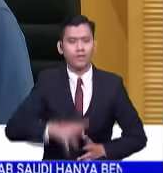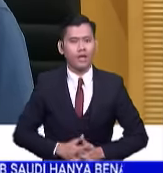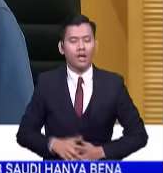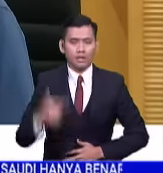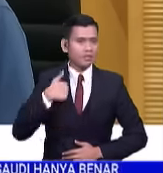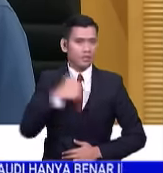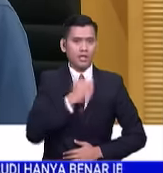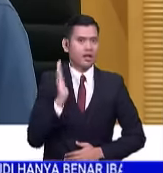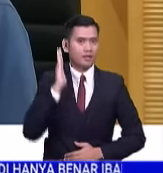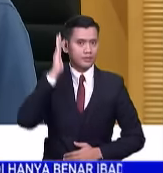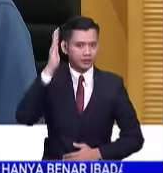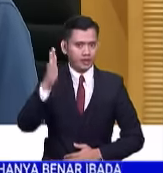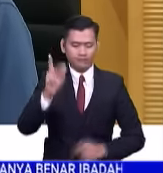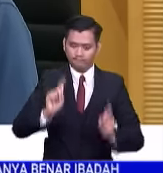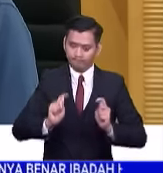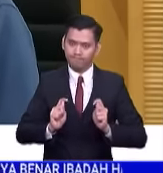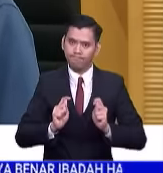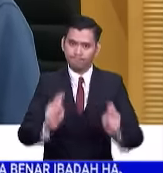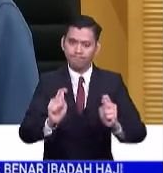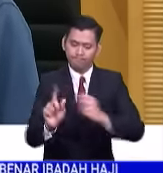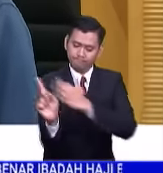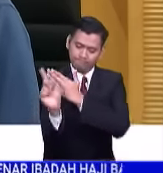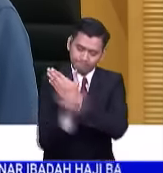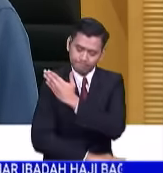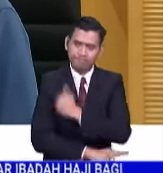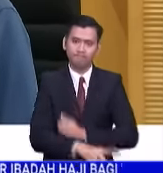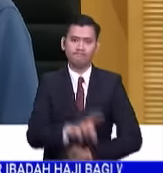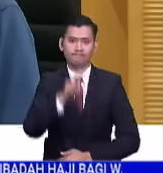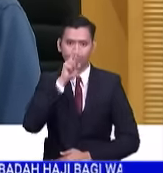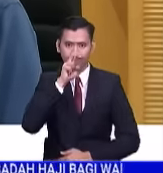kita akan ambil tindakan yang tegas